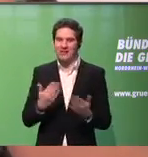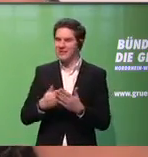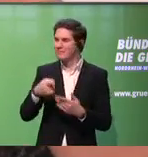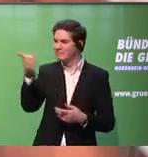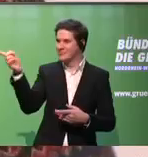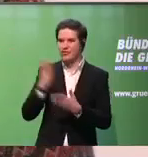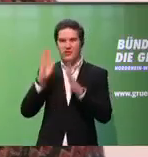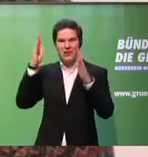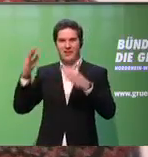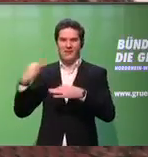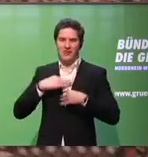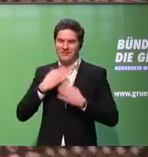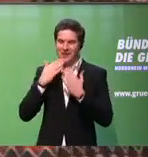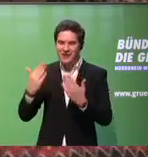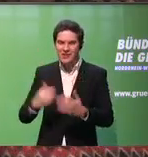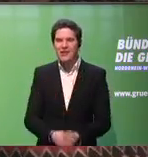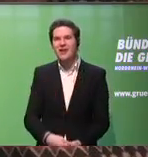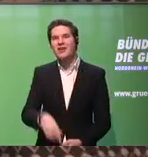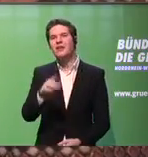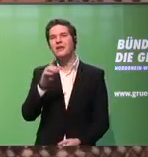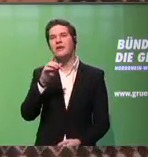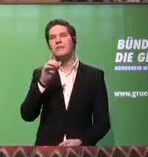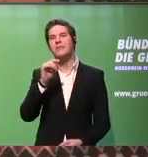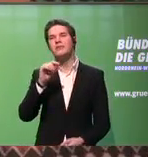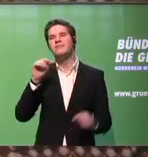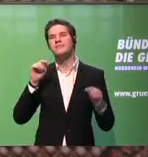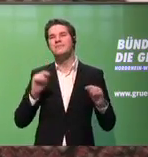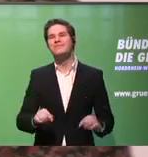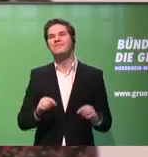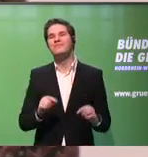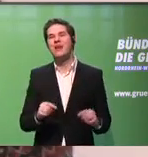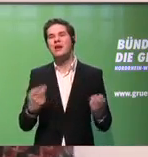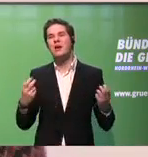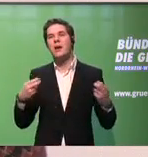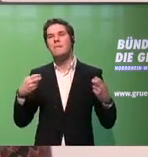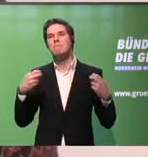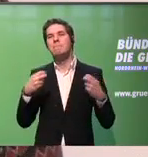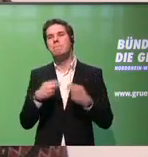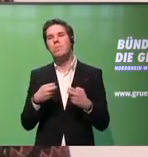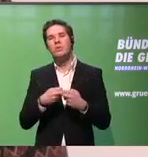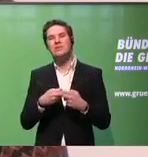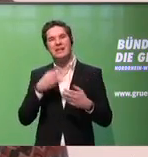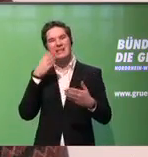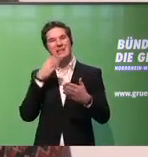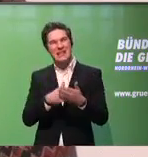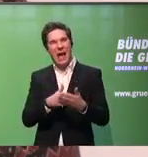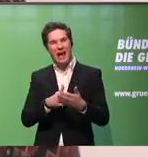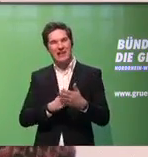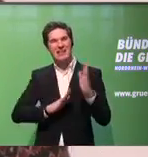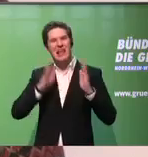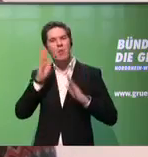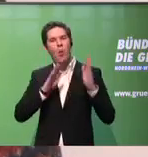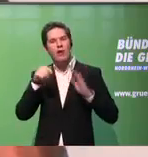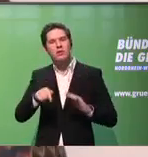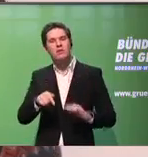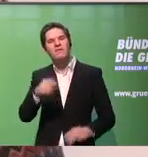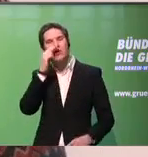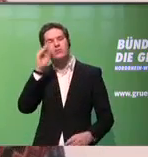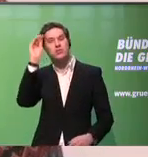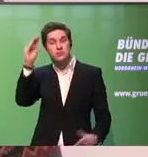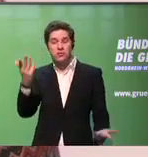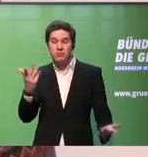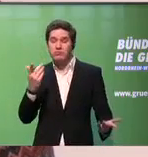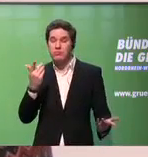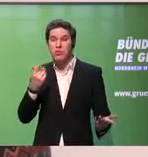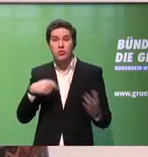Was man mit der direkten Demokratie in Brüssel machen kann, hat diese Initiative, die übrigens ganz stark von Grünen, nämlich aus dem